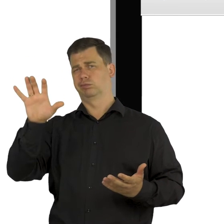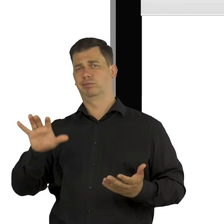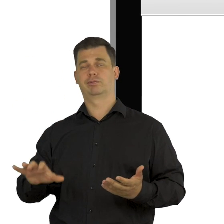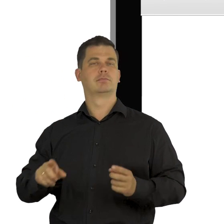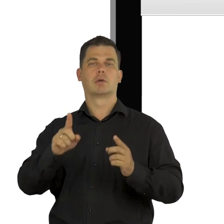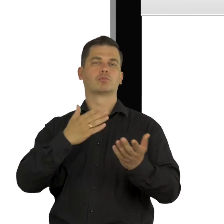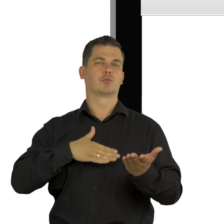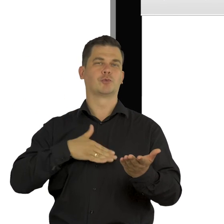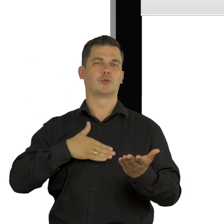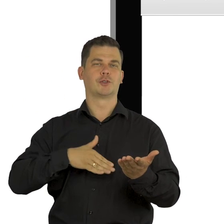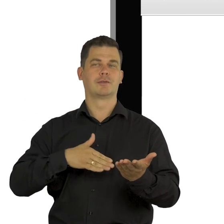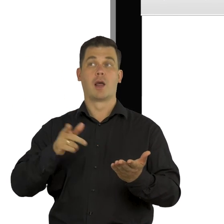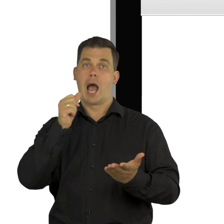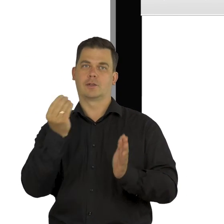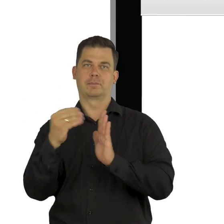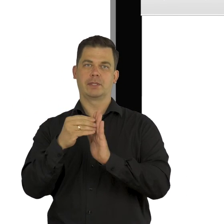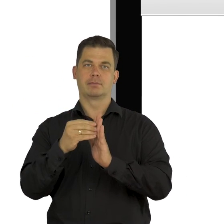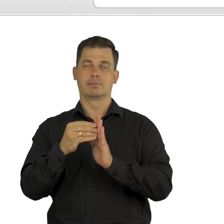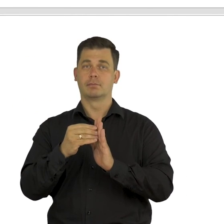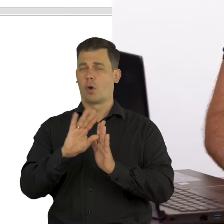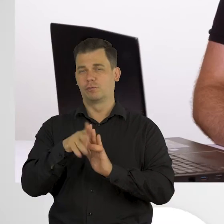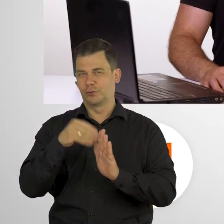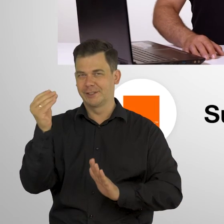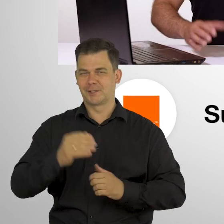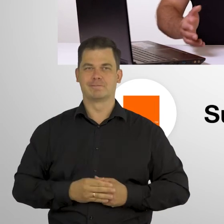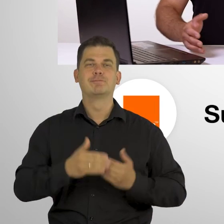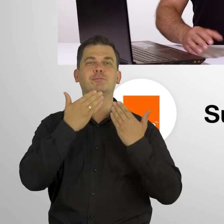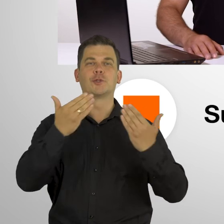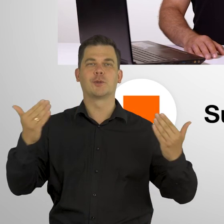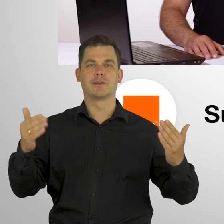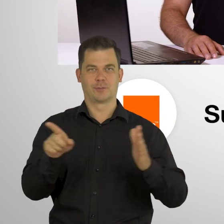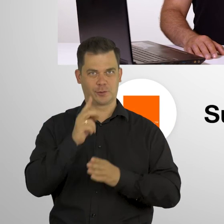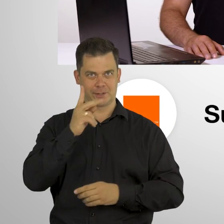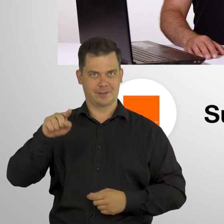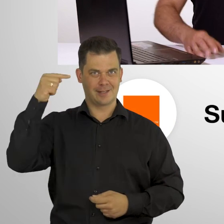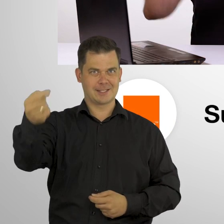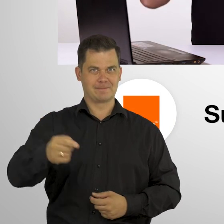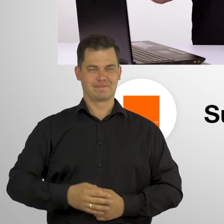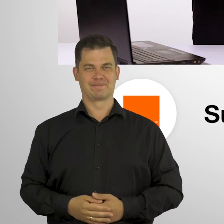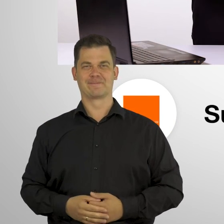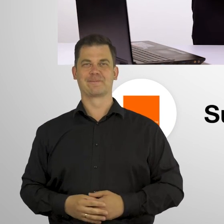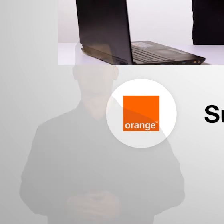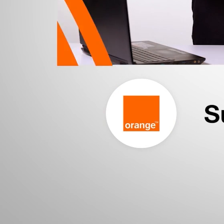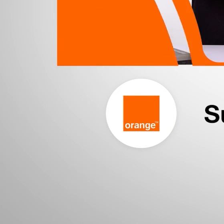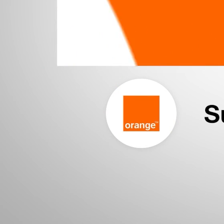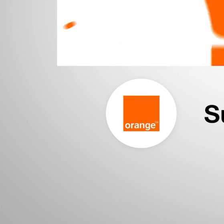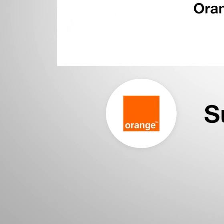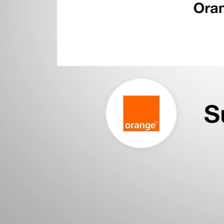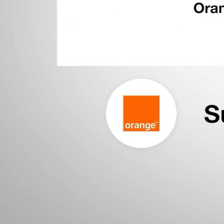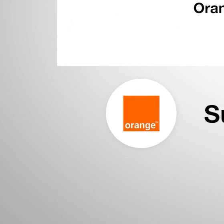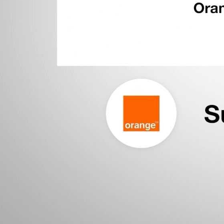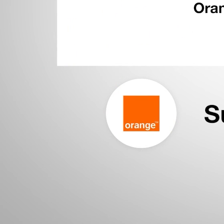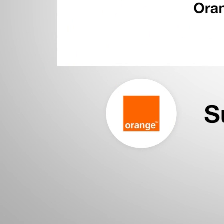192.168.1.1 i wpiszesz ustalone wcześniej hasło. I w tym odcinku to wszystko. Dziękuję i do zobaczenia.